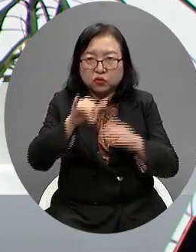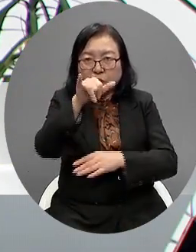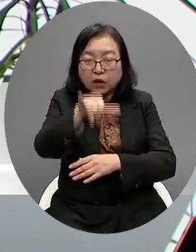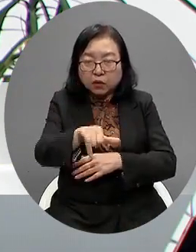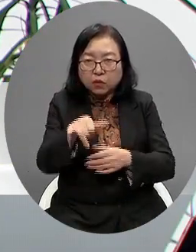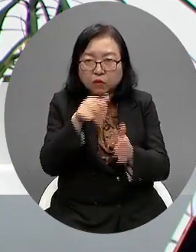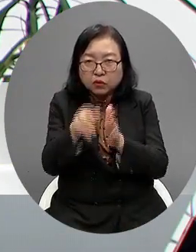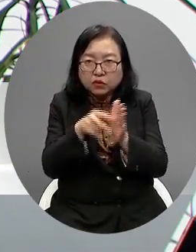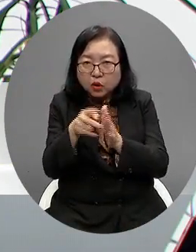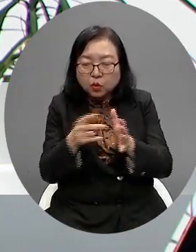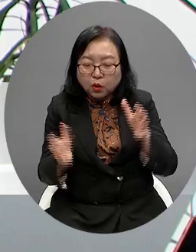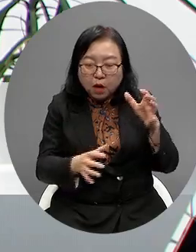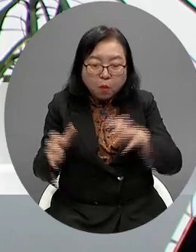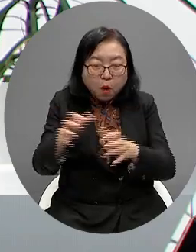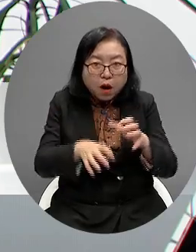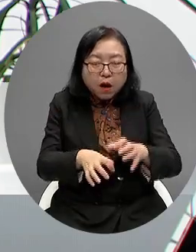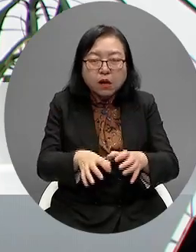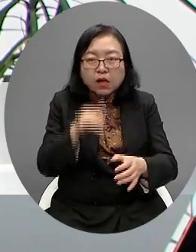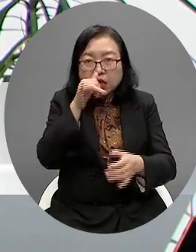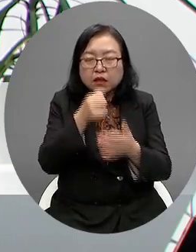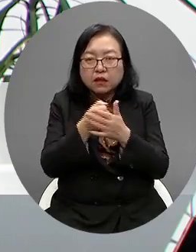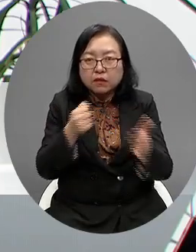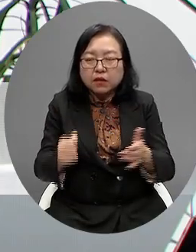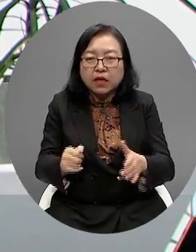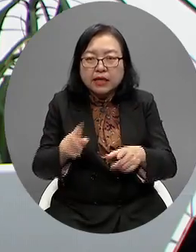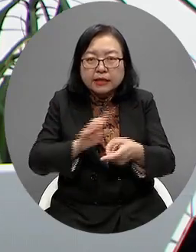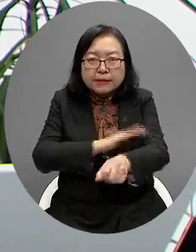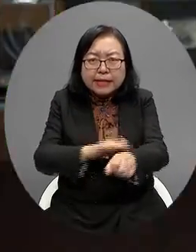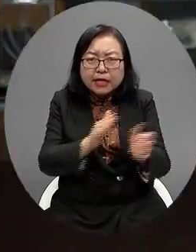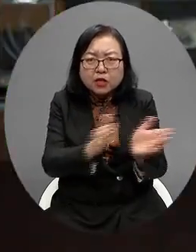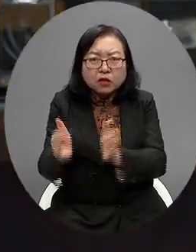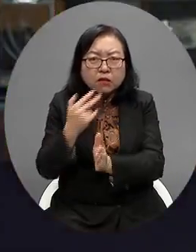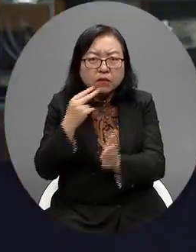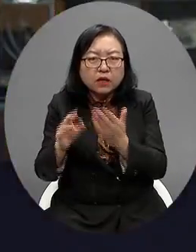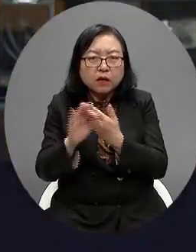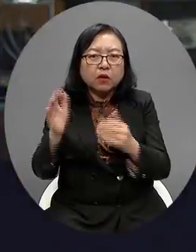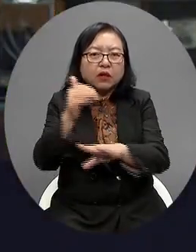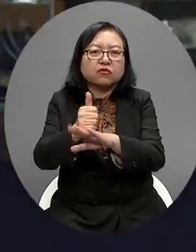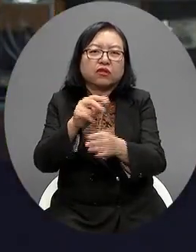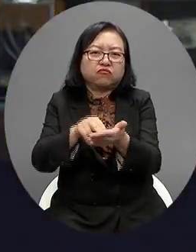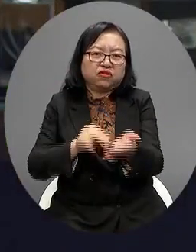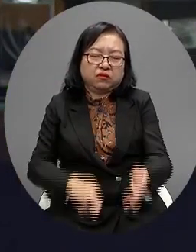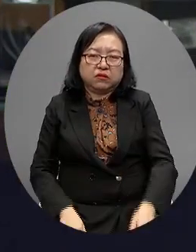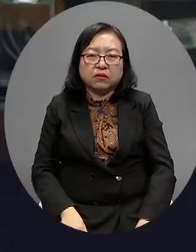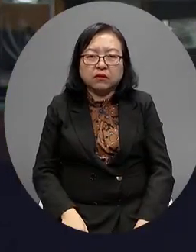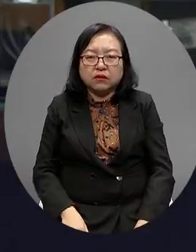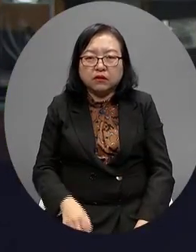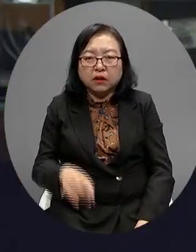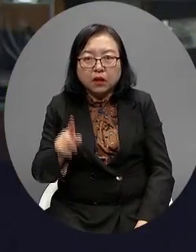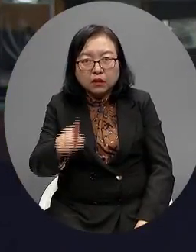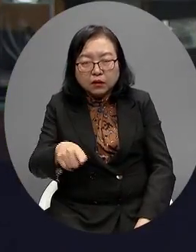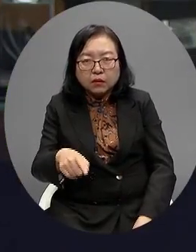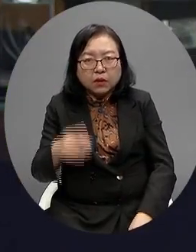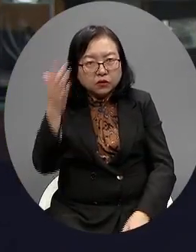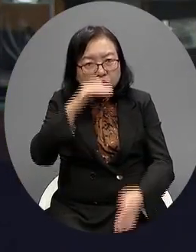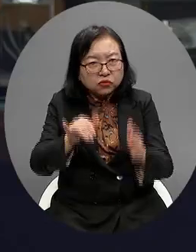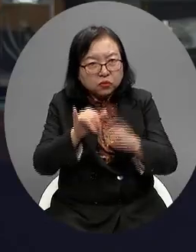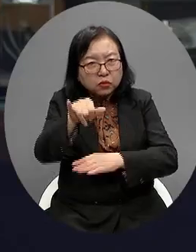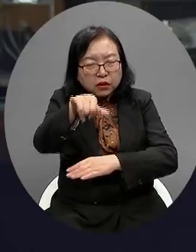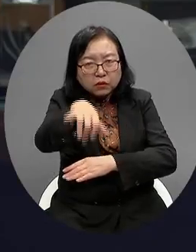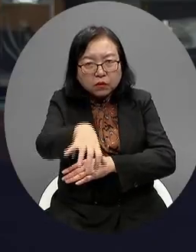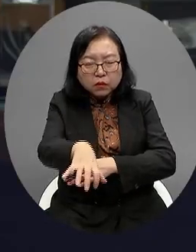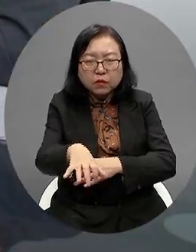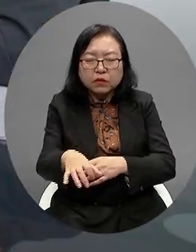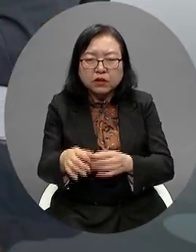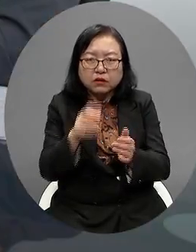금을 거놓지 않으면 나중에 가서 이 손대기가 굉장히 어려울 것 같네요. 공항역에 한 4개에서 5개의 철도가